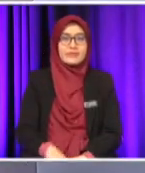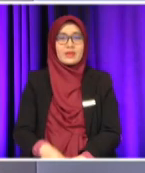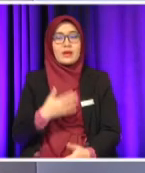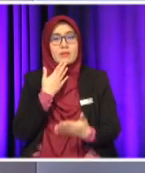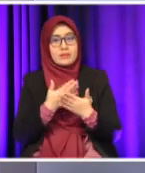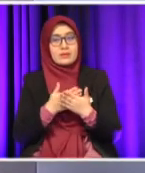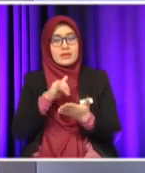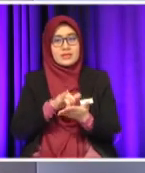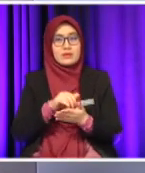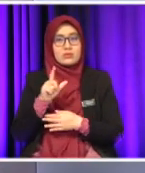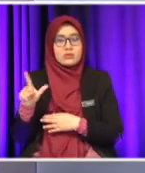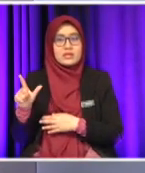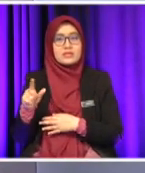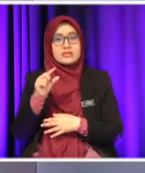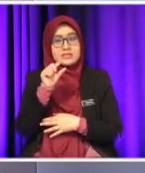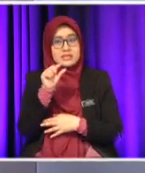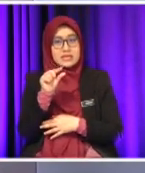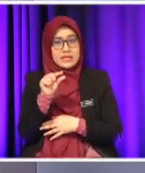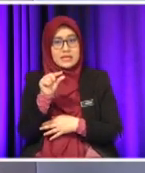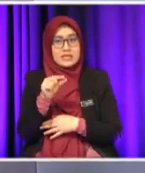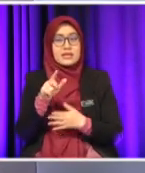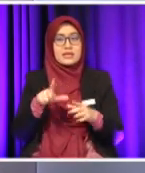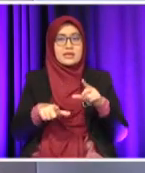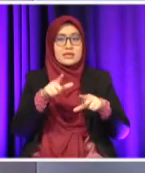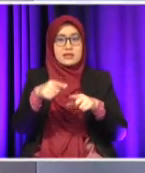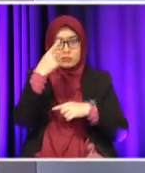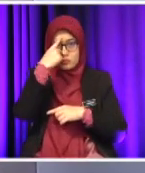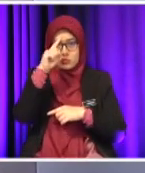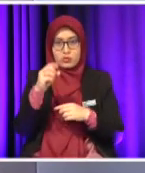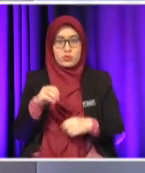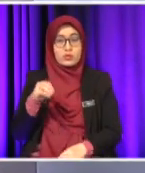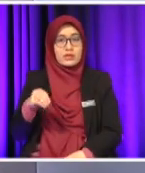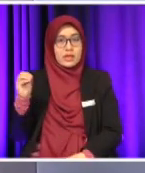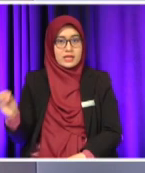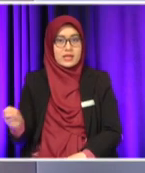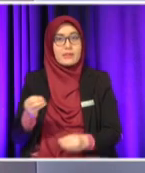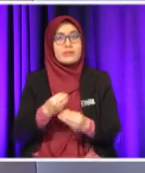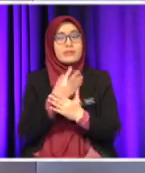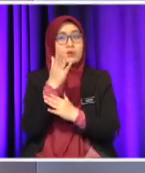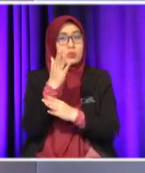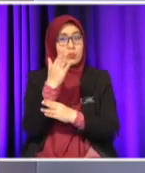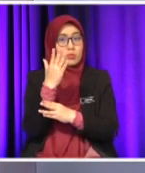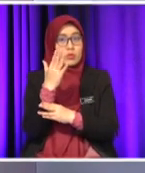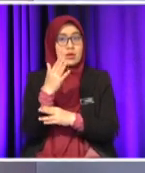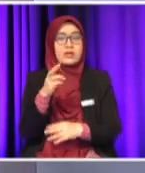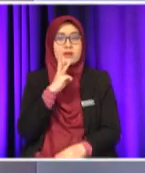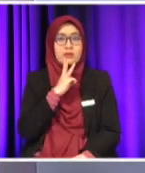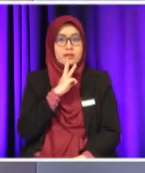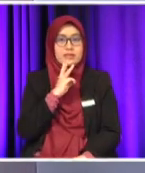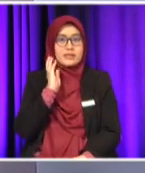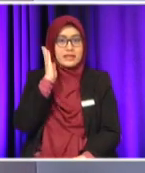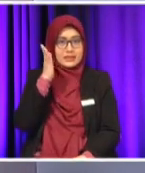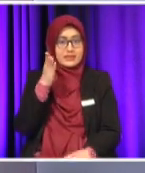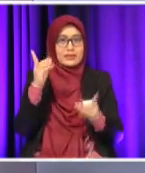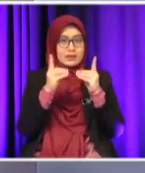Bagaimana untuk kita menanam tumbuhan aquati baik kita melihat seketika Jangan kemana-mana teruskan bersama dengan